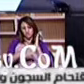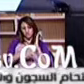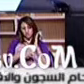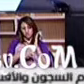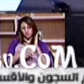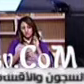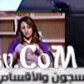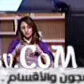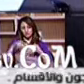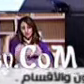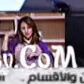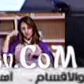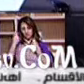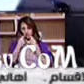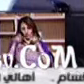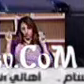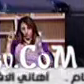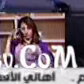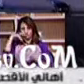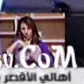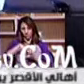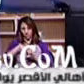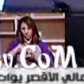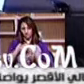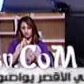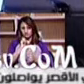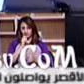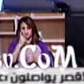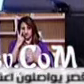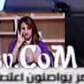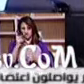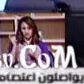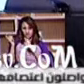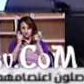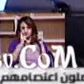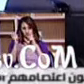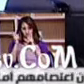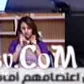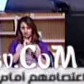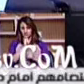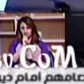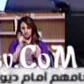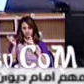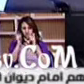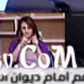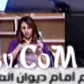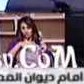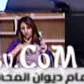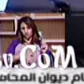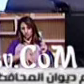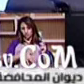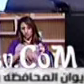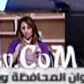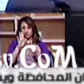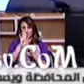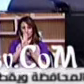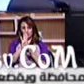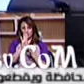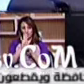غطاس رئيس تحرير جريده لغه العصر الفقره الثانيه صراع المنابر وازمه الائمه الشيخ احمد ترك امام مسجد النور